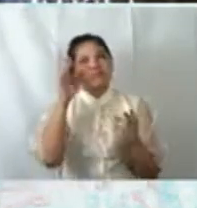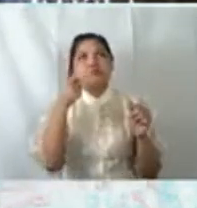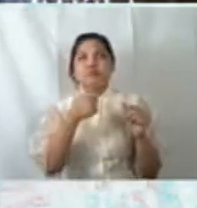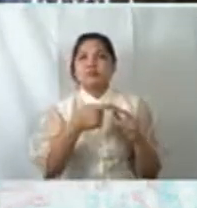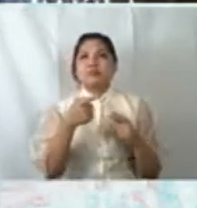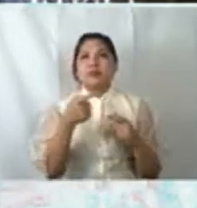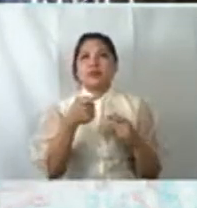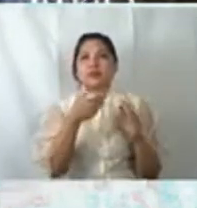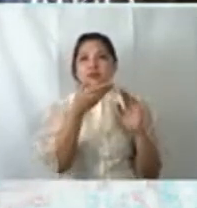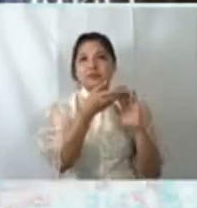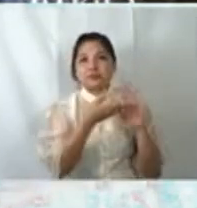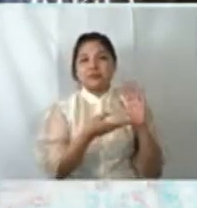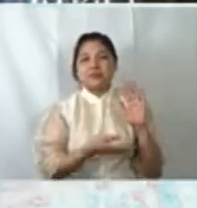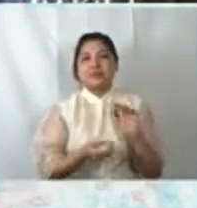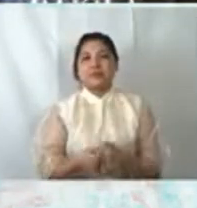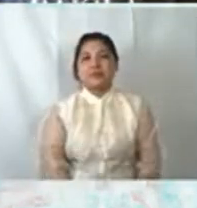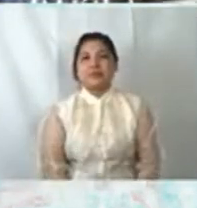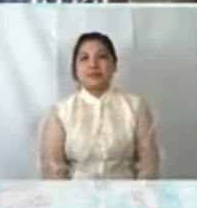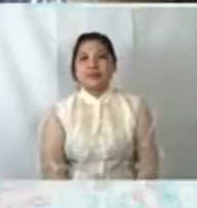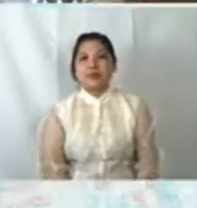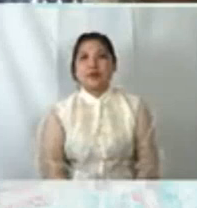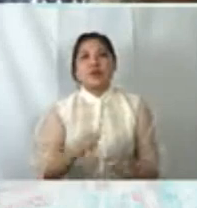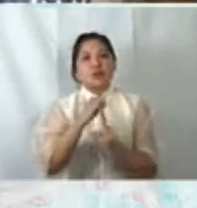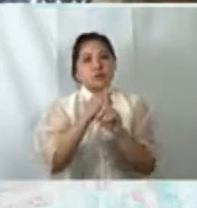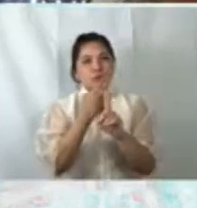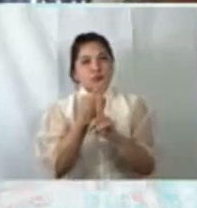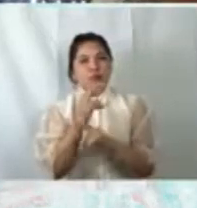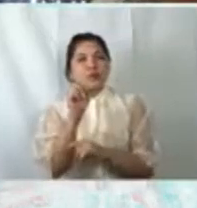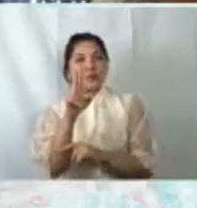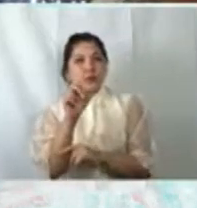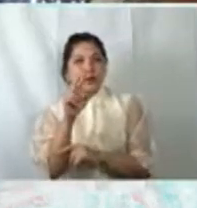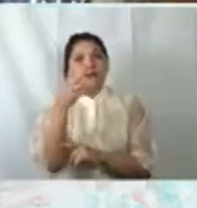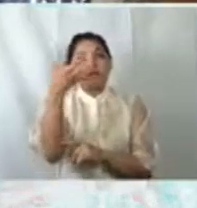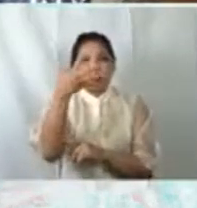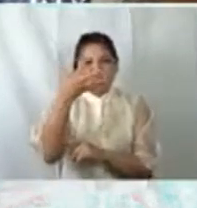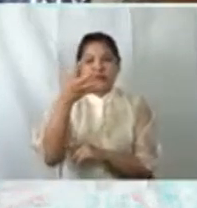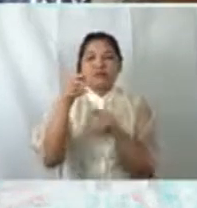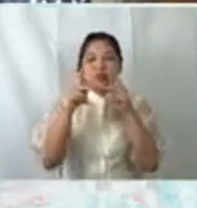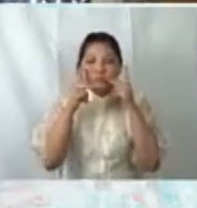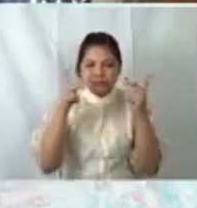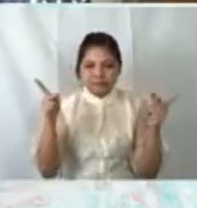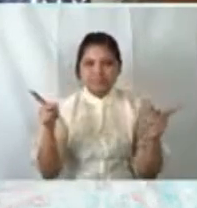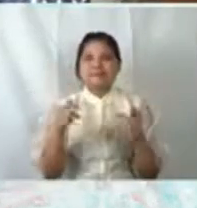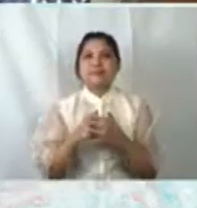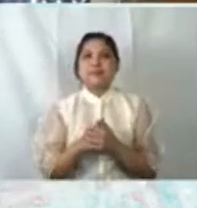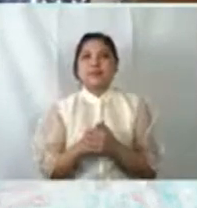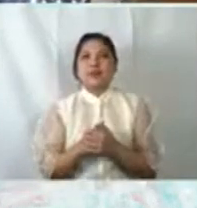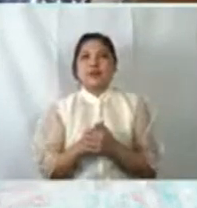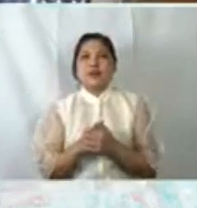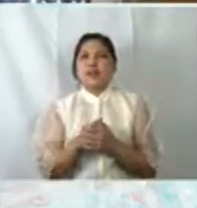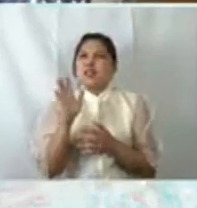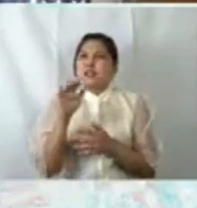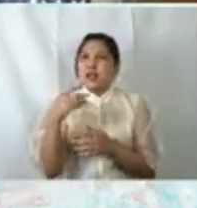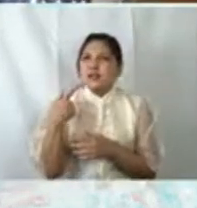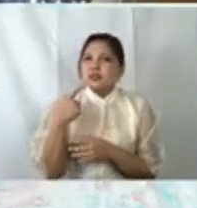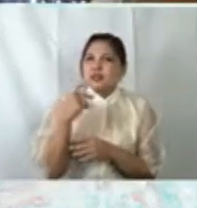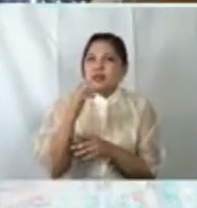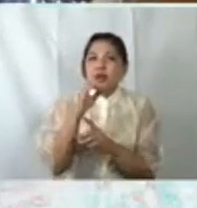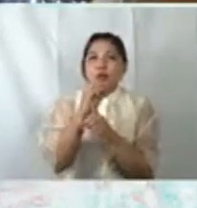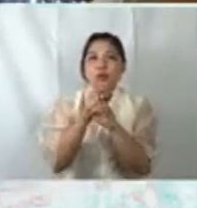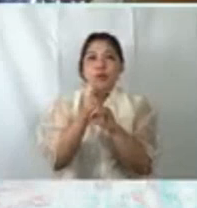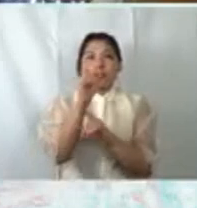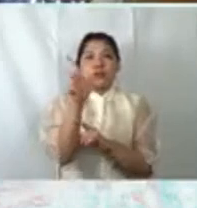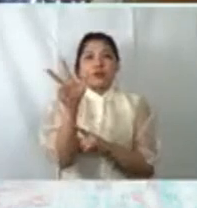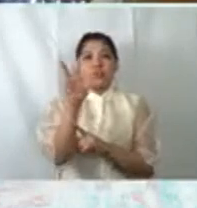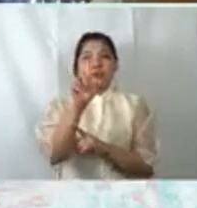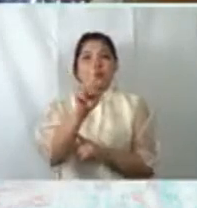no? Yung June 12, fourth proclamation na 'yon. Actually, October